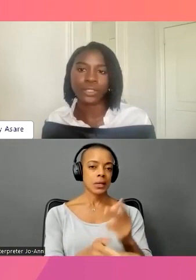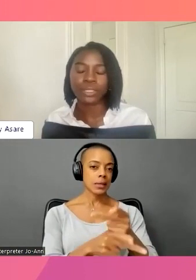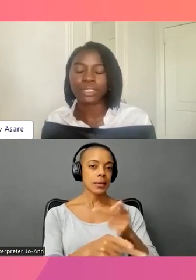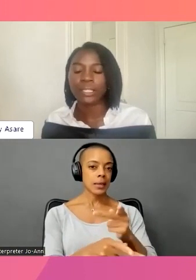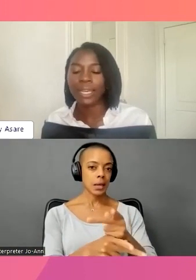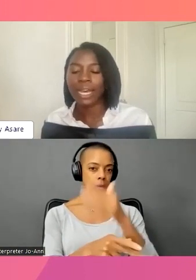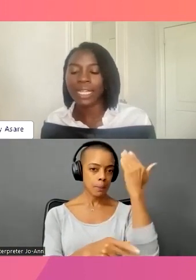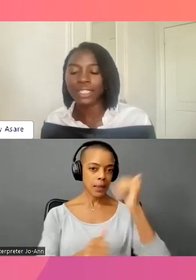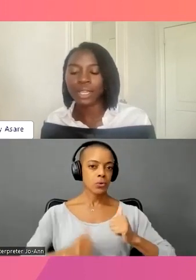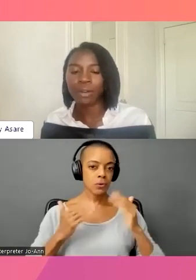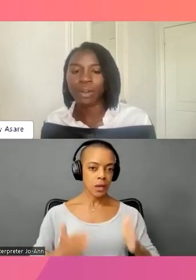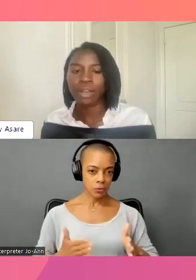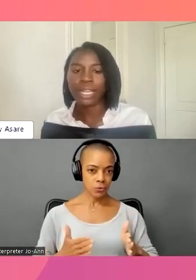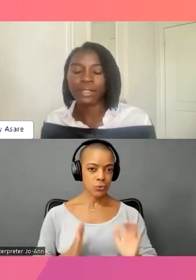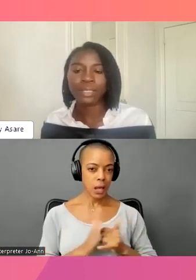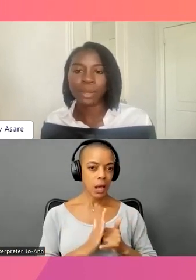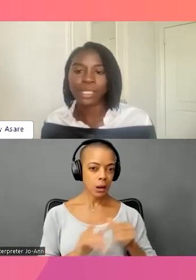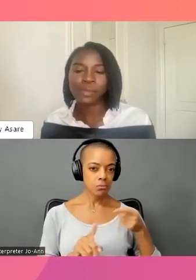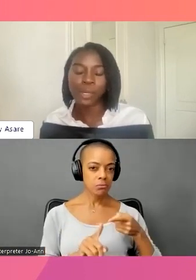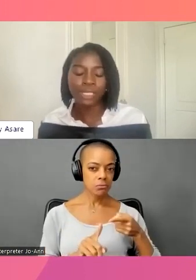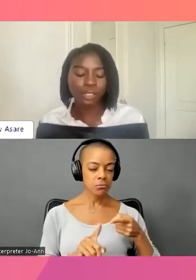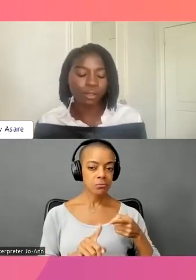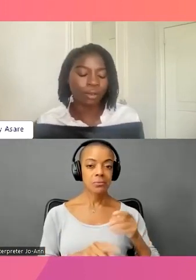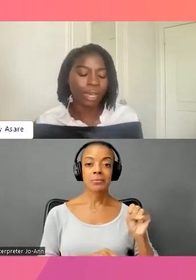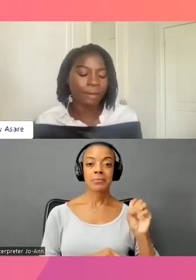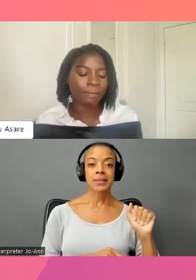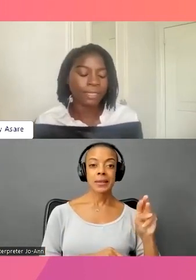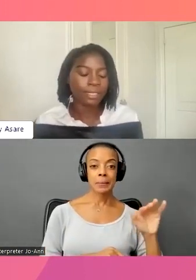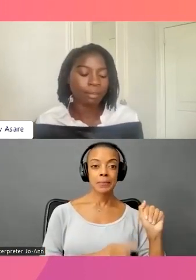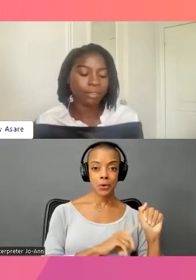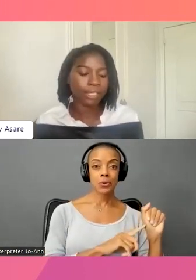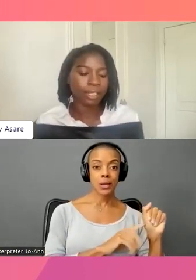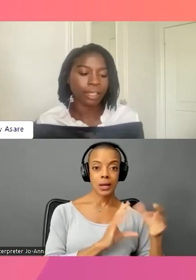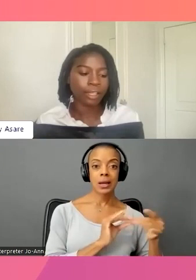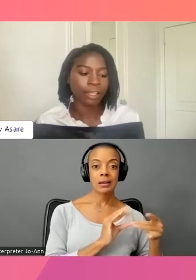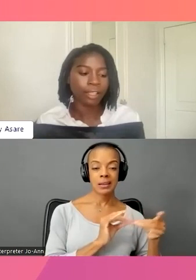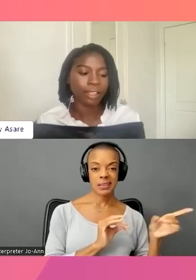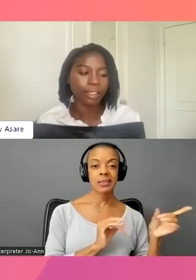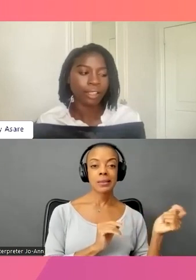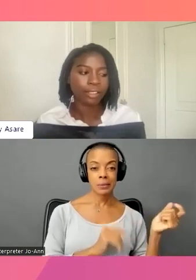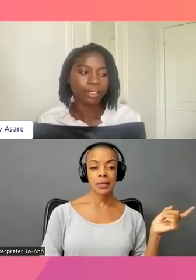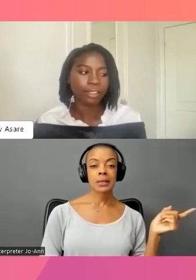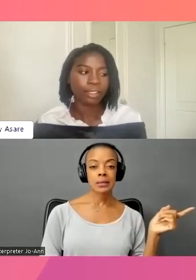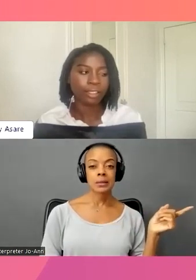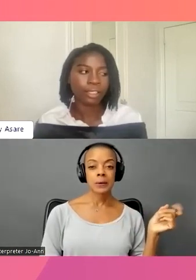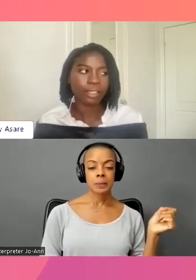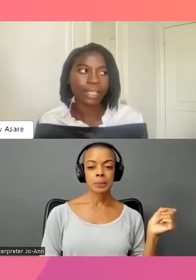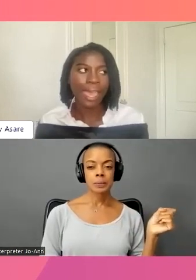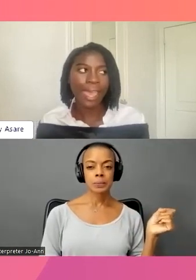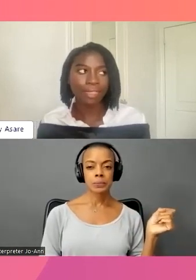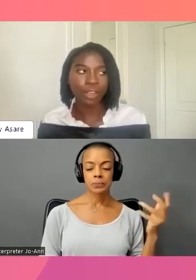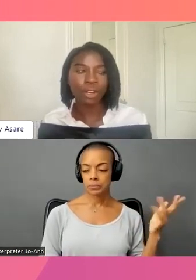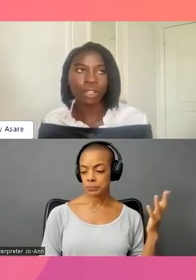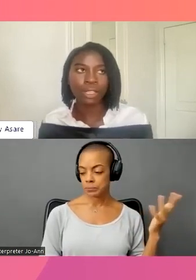et ce, dans le contexte de soins de réadaptation. Je sais que Samira a